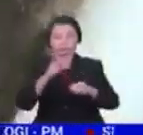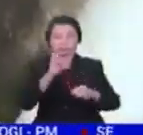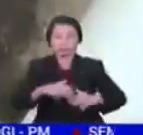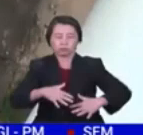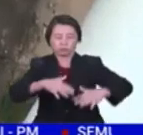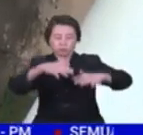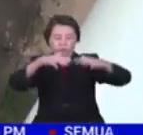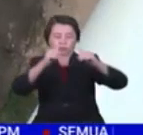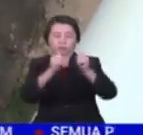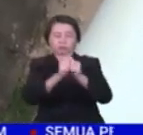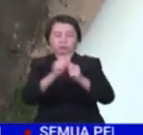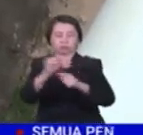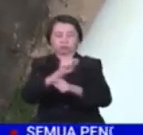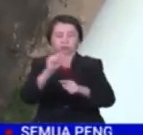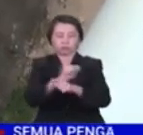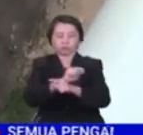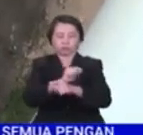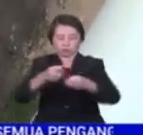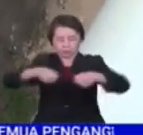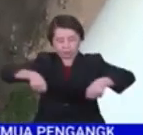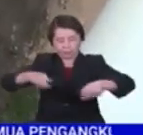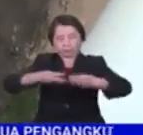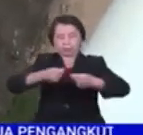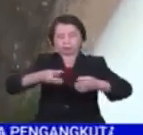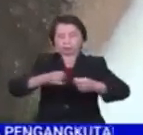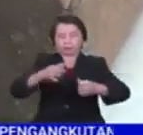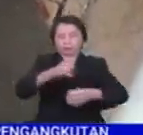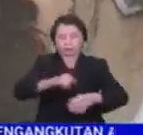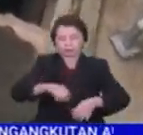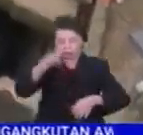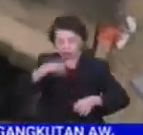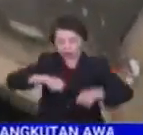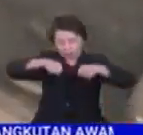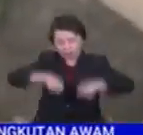kilat antaranya penggunaan B pasir dan pompa air